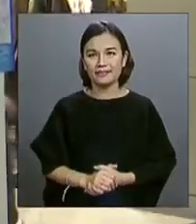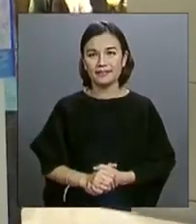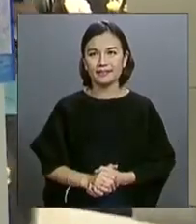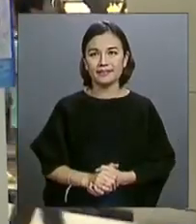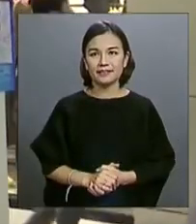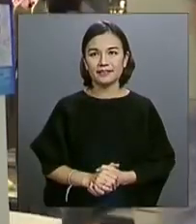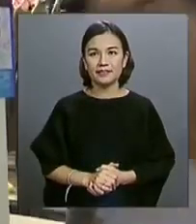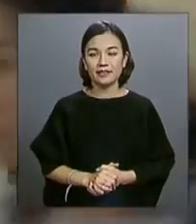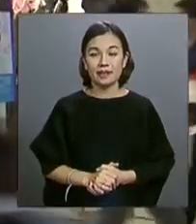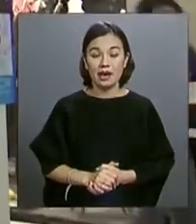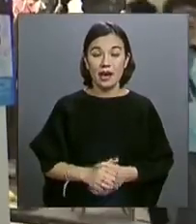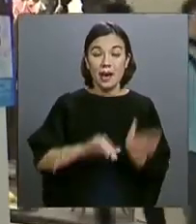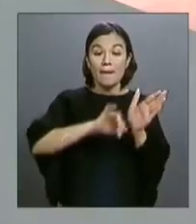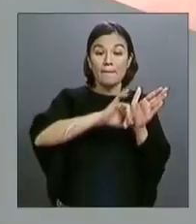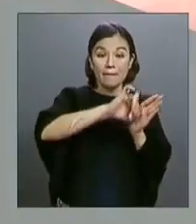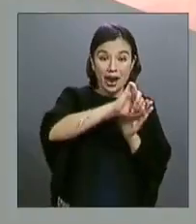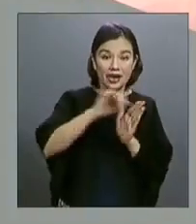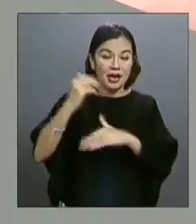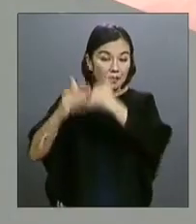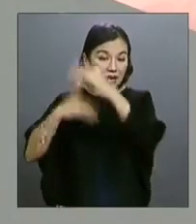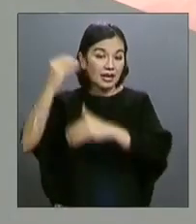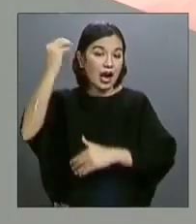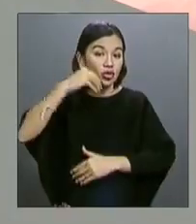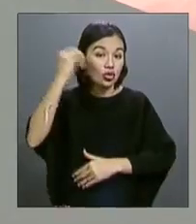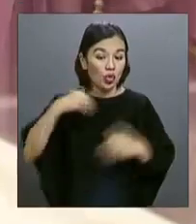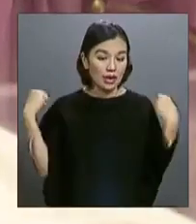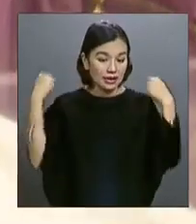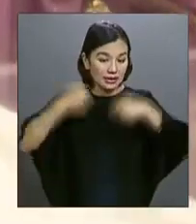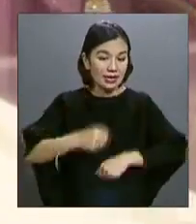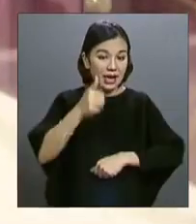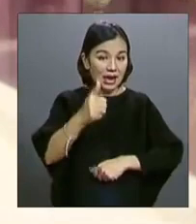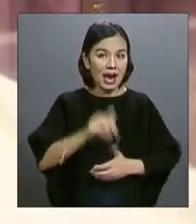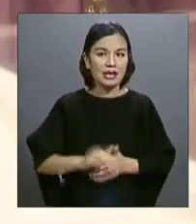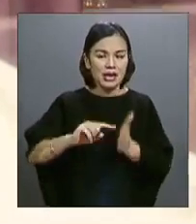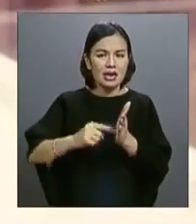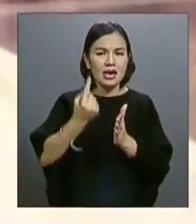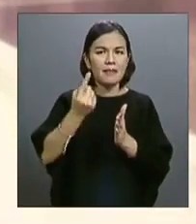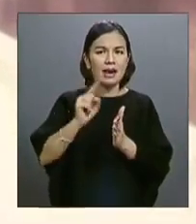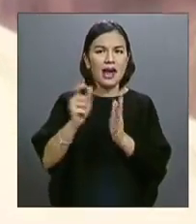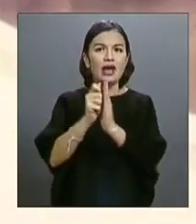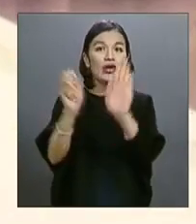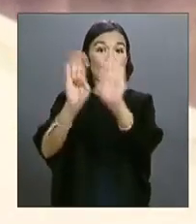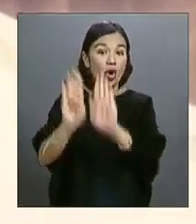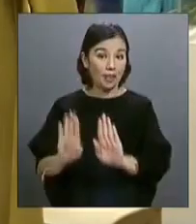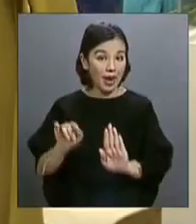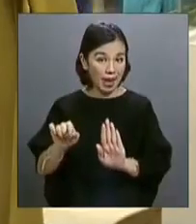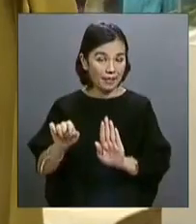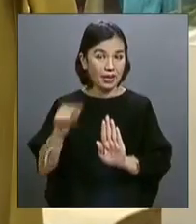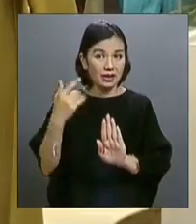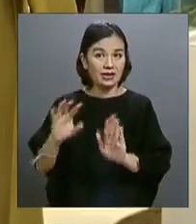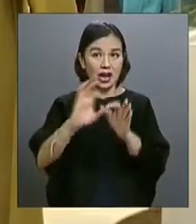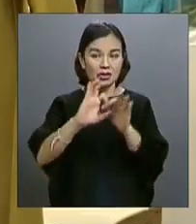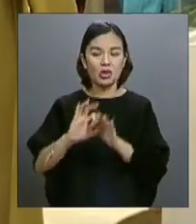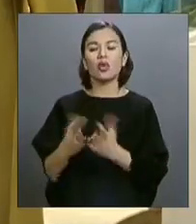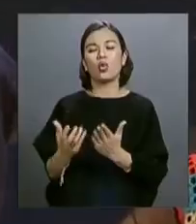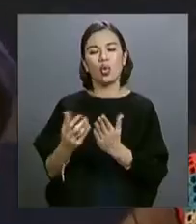การจะพัฒนาผ้าไหมไทยให้ทันสมัยใส่ได้ทุกวันนอกจากขั้นตอนปลายน้ำอย่างการออกแบบแล้วกระบวนการผลิตต้นน้ำถือว่าสำคัญ